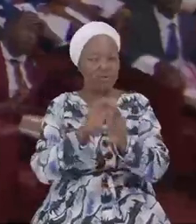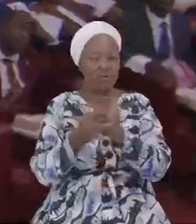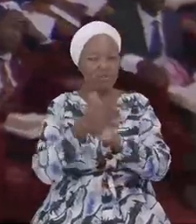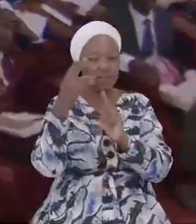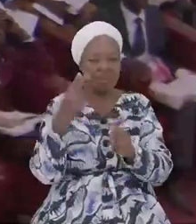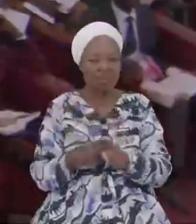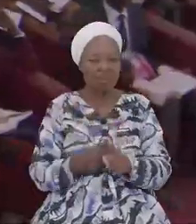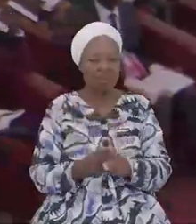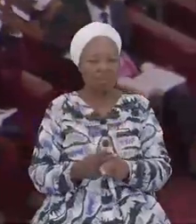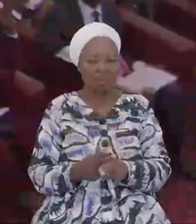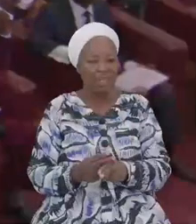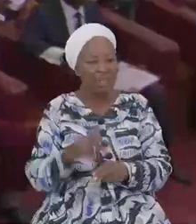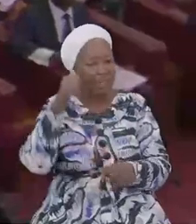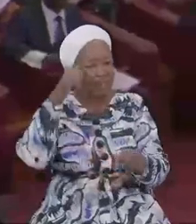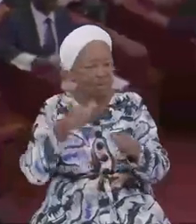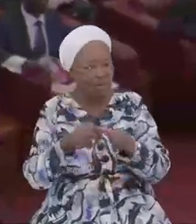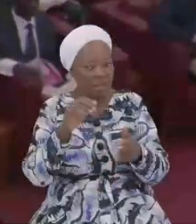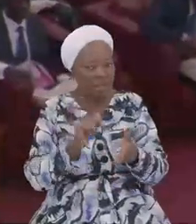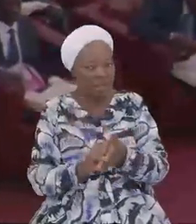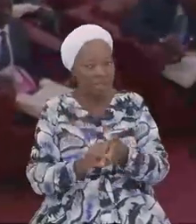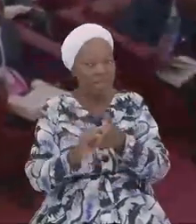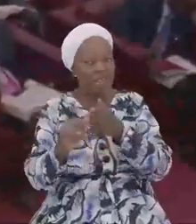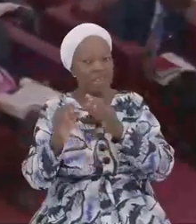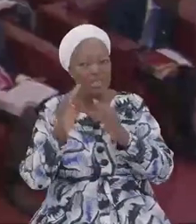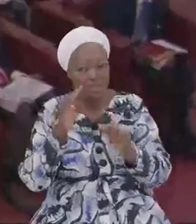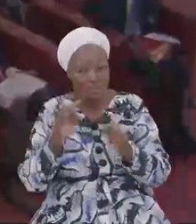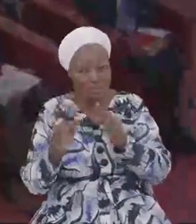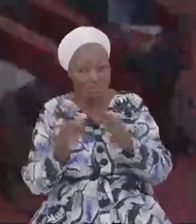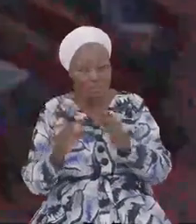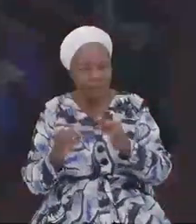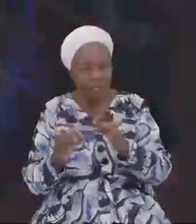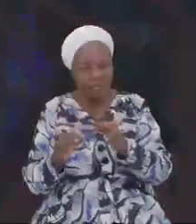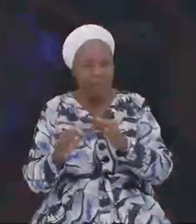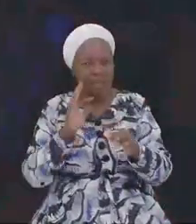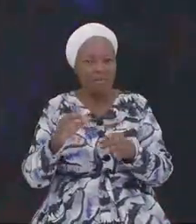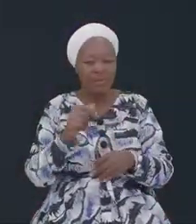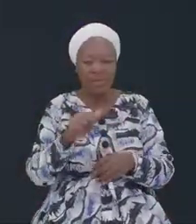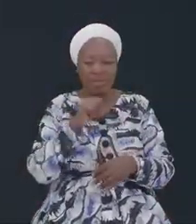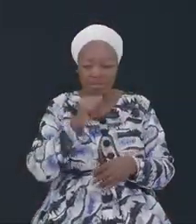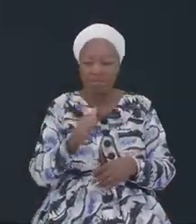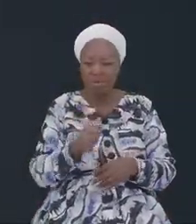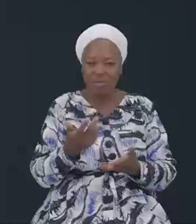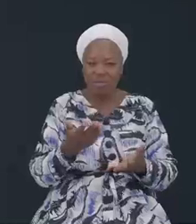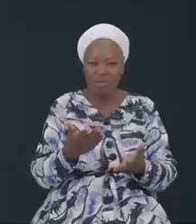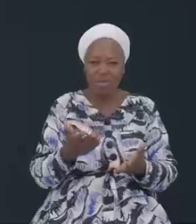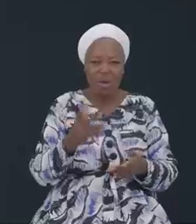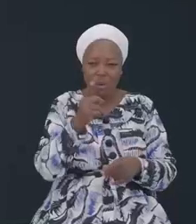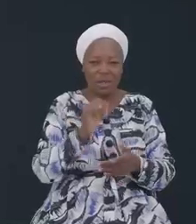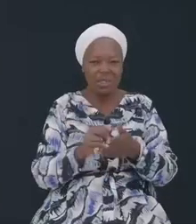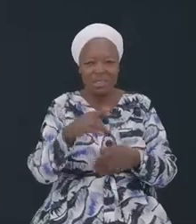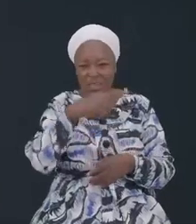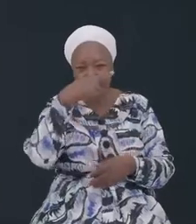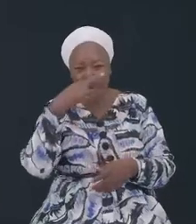Rappelez-vous que si vous ne commettez pas la corruption, si vous n'êtes pas frauduleux, si vous n'êtes pas le